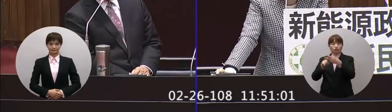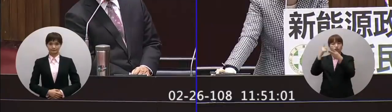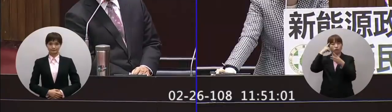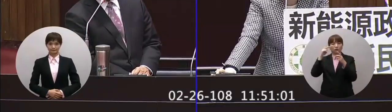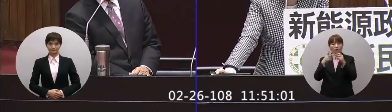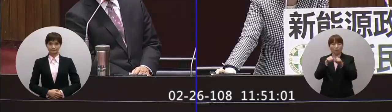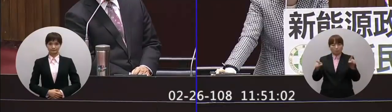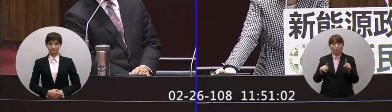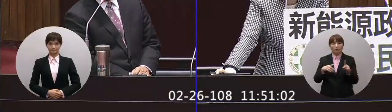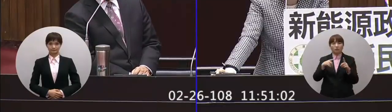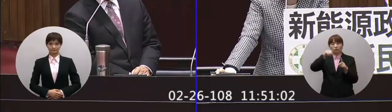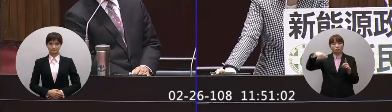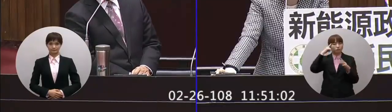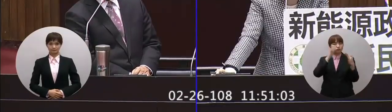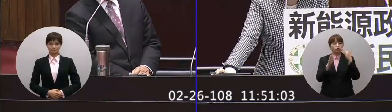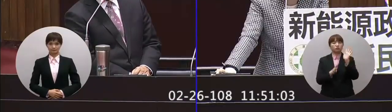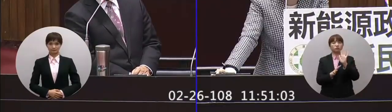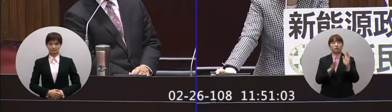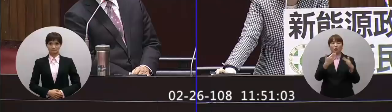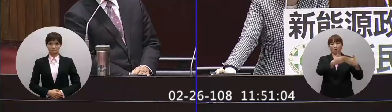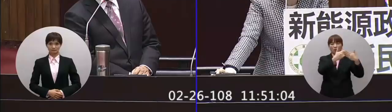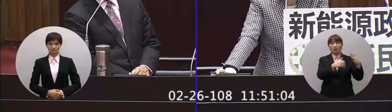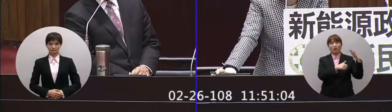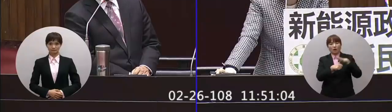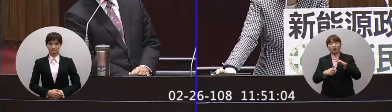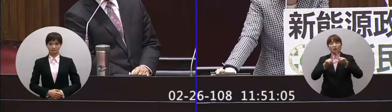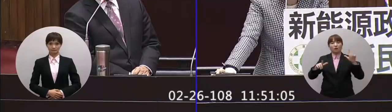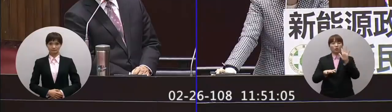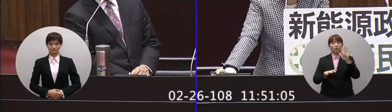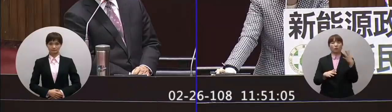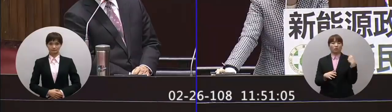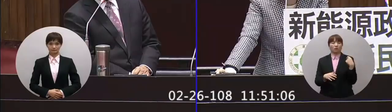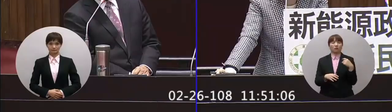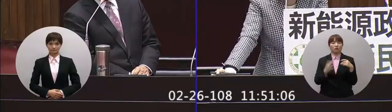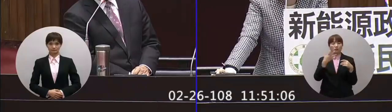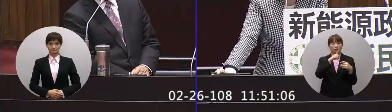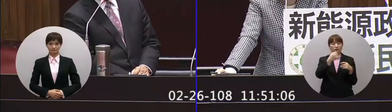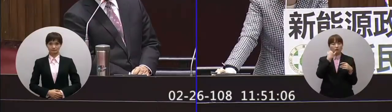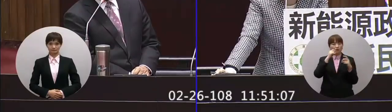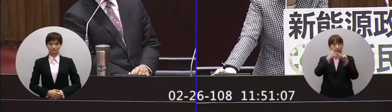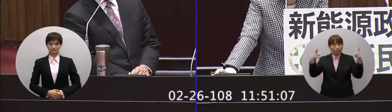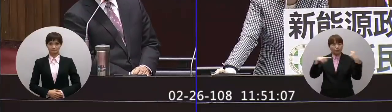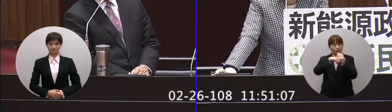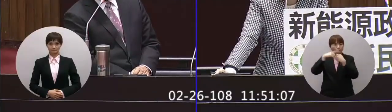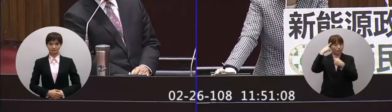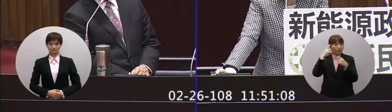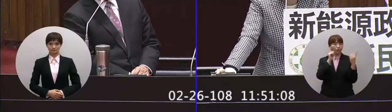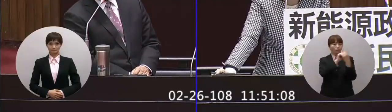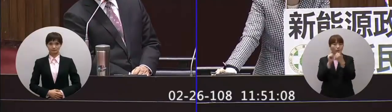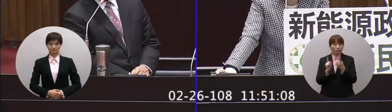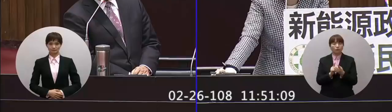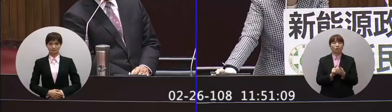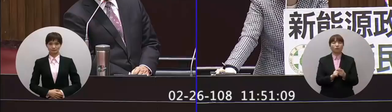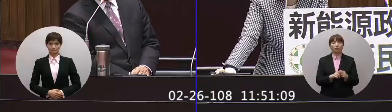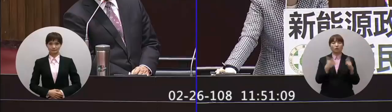平，不是战争。虽然中国大陆的压力始终存在，但是你可以有很多的选择，不是院